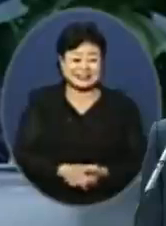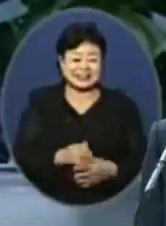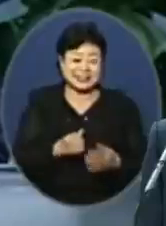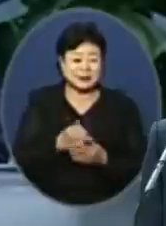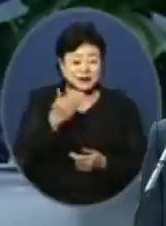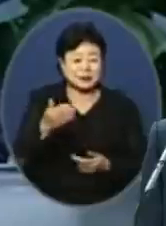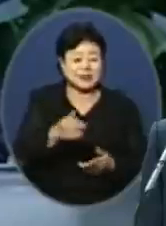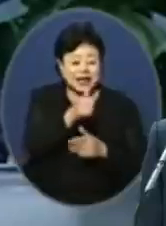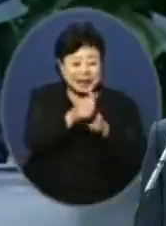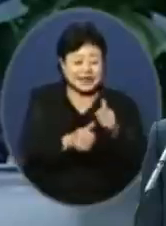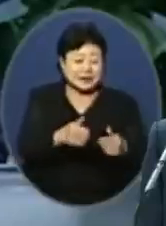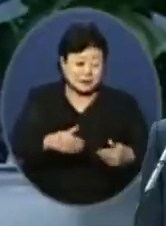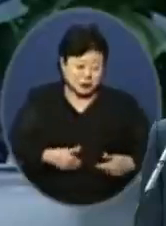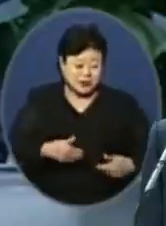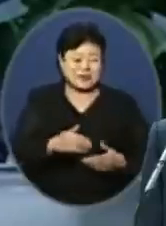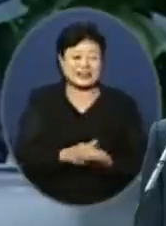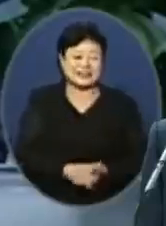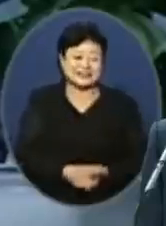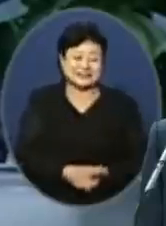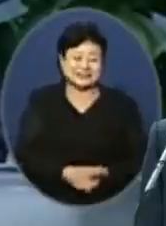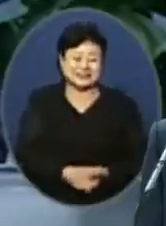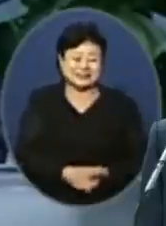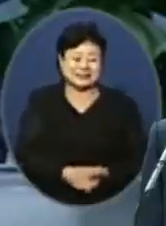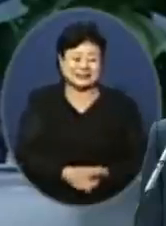그러므로 여러분도 하나님이 필요한 것입니다.